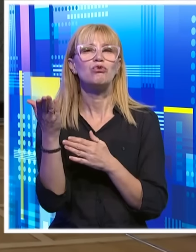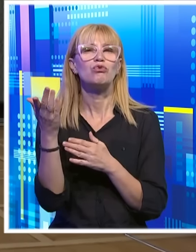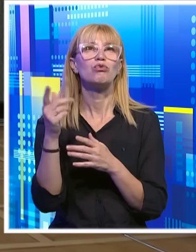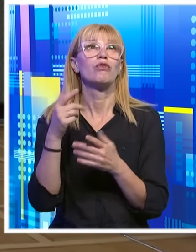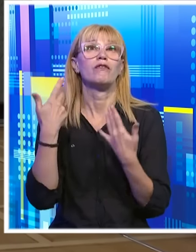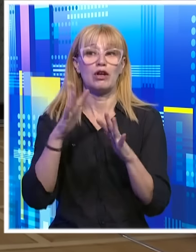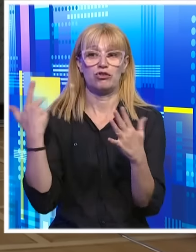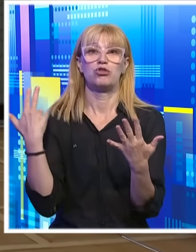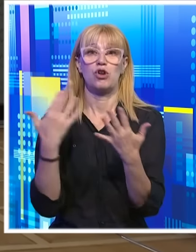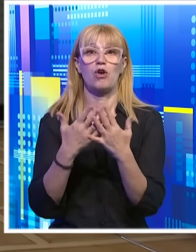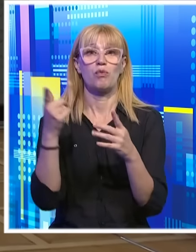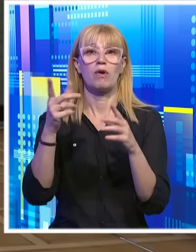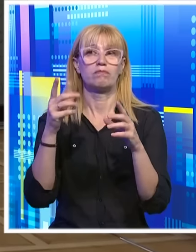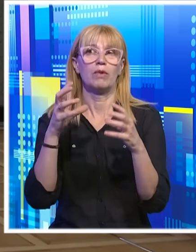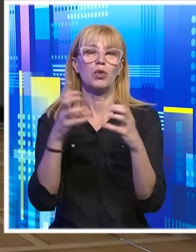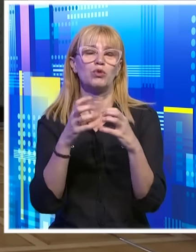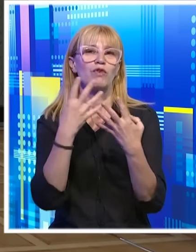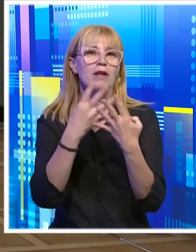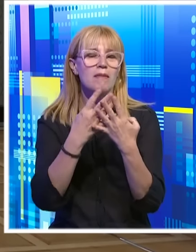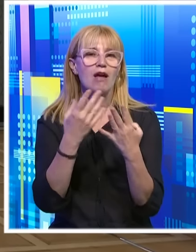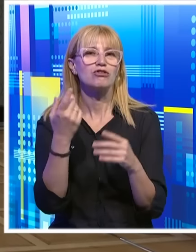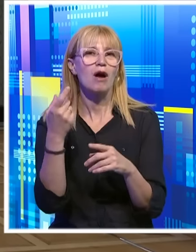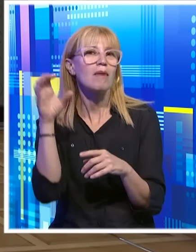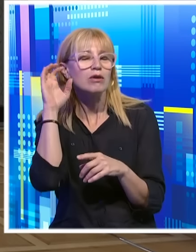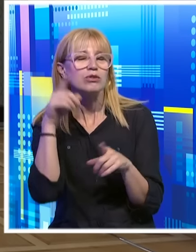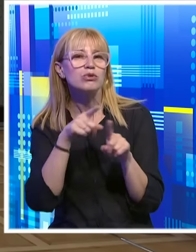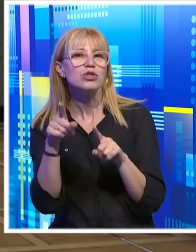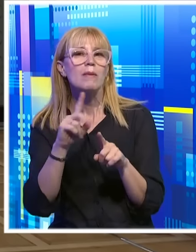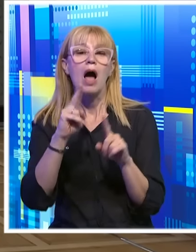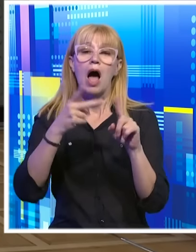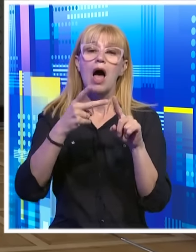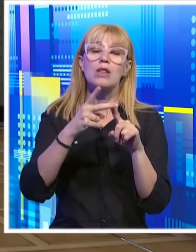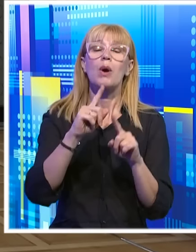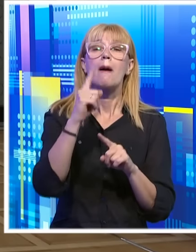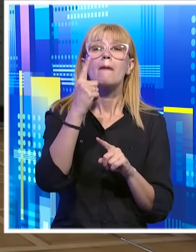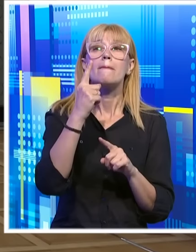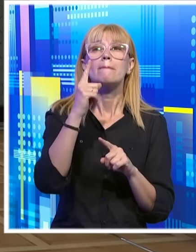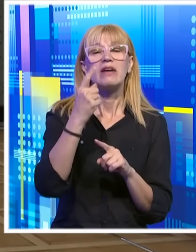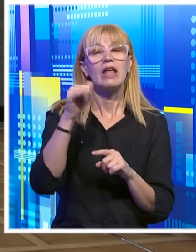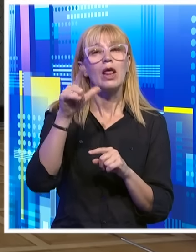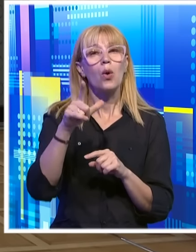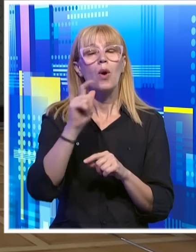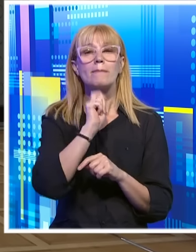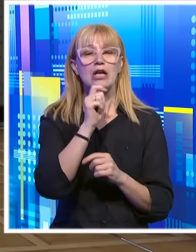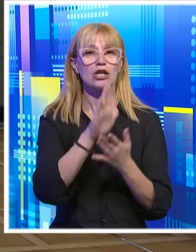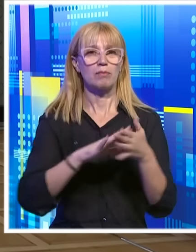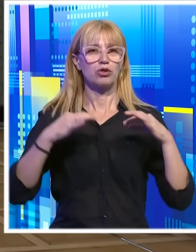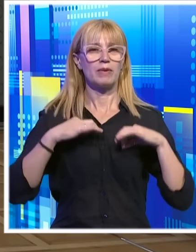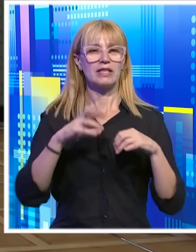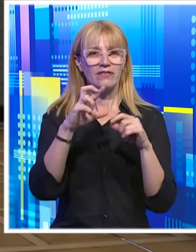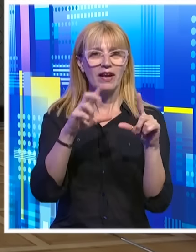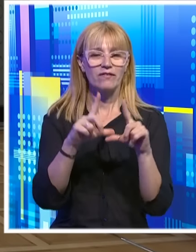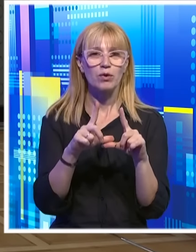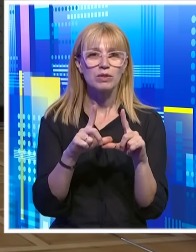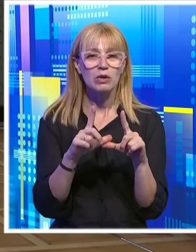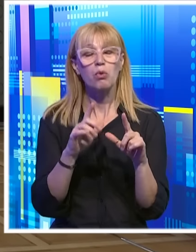širi po mrežama, a drugo pitanje je od 1. jula Mađarska preuzima predsedavanje Evropskom unijom, pa da